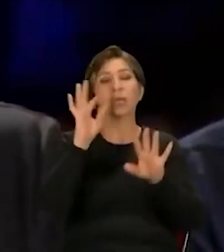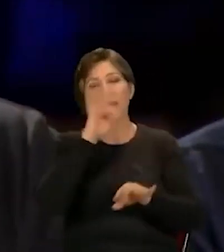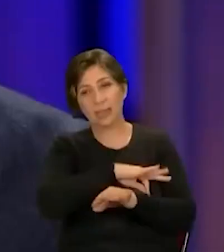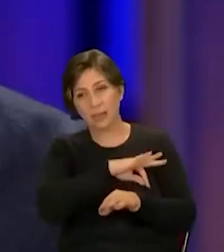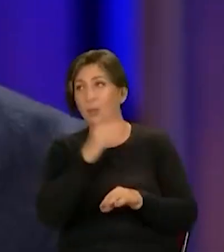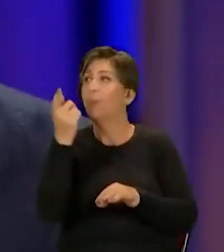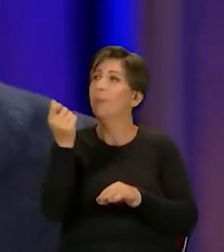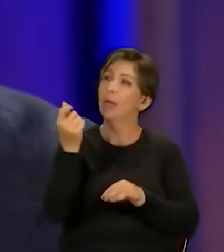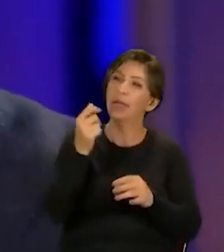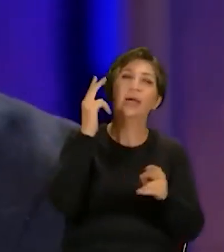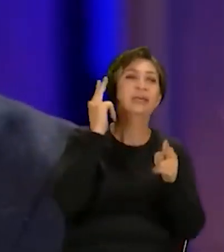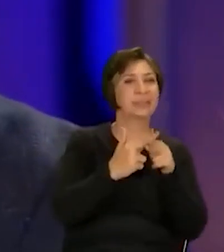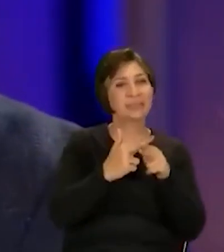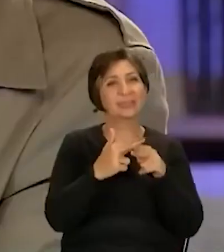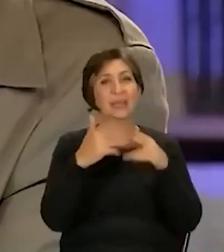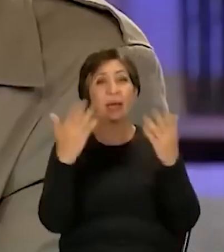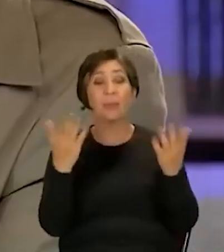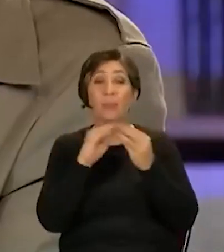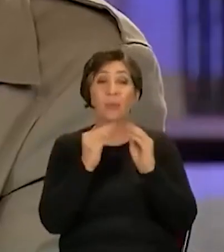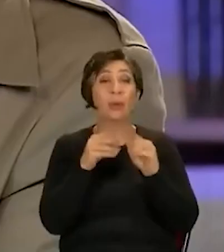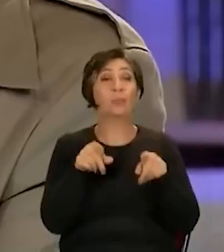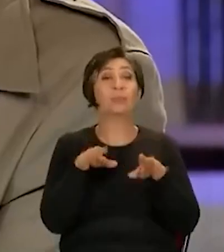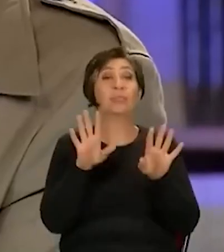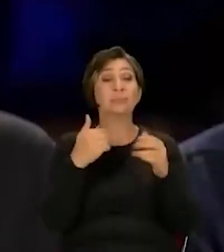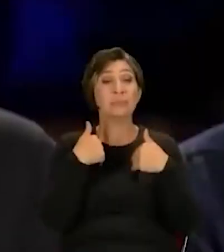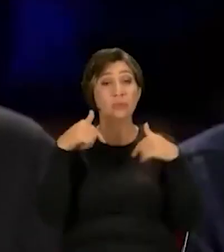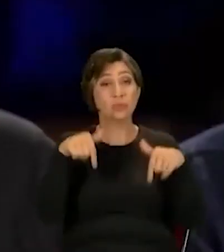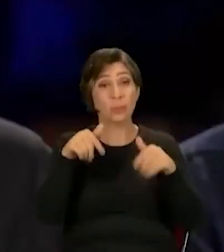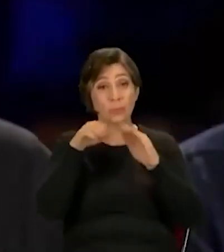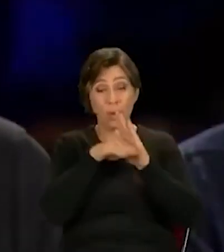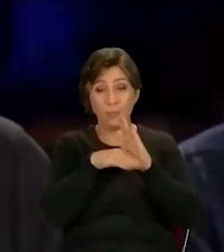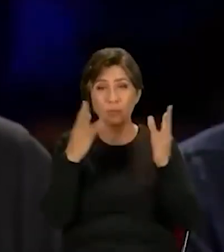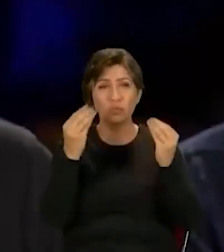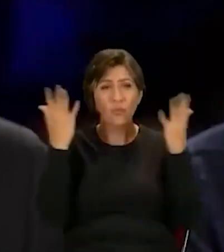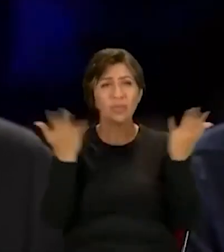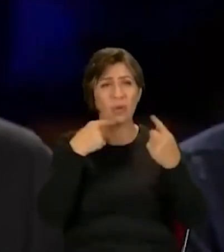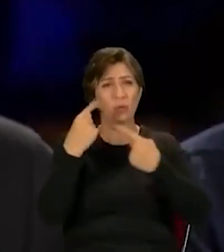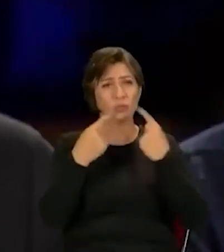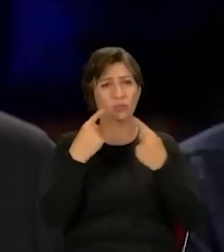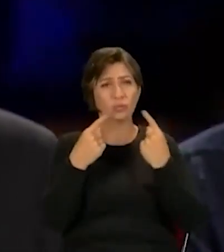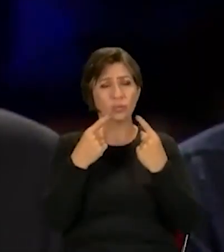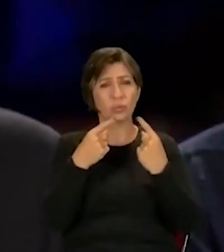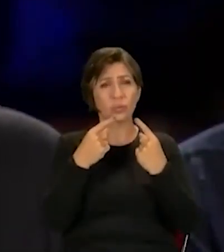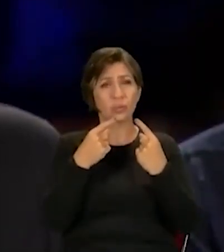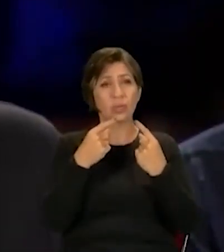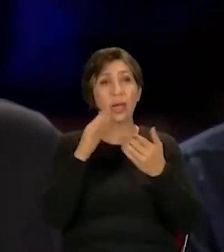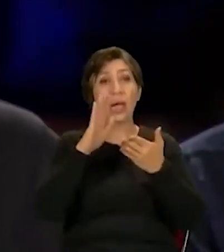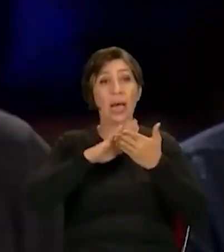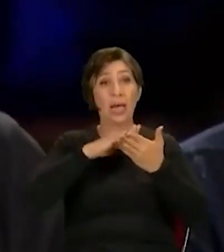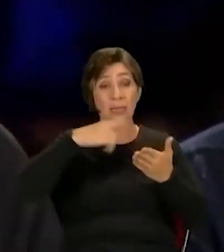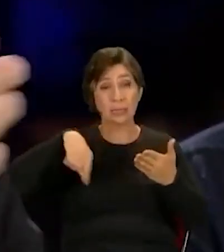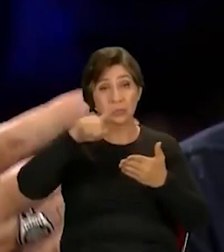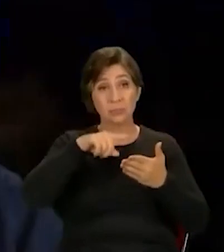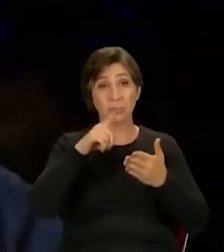kar, varsa yoksa hız. Halbuki dert bu değil. Biz mesela şu programda bir sürü şey oturduk, konuştuk.